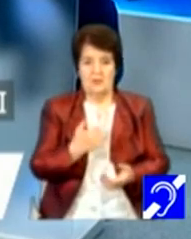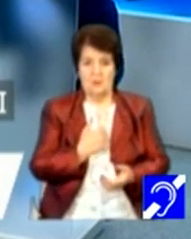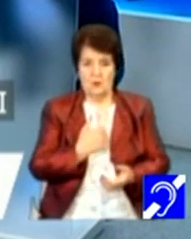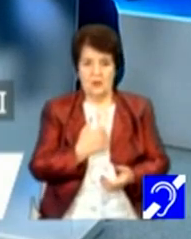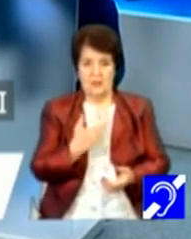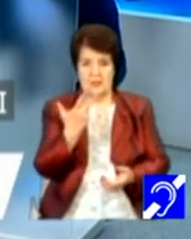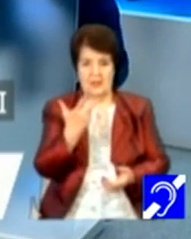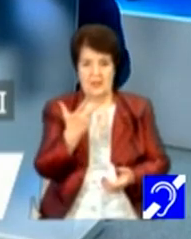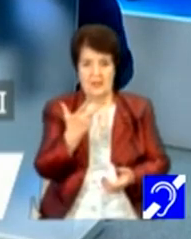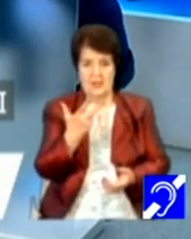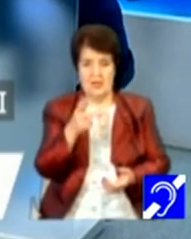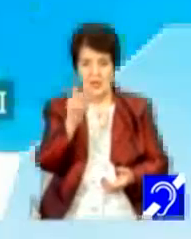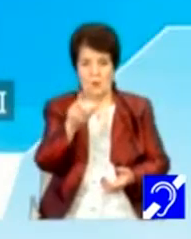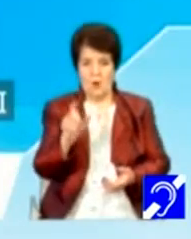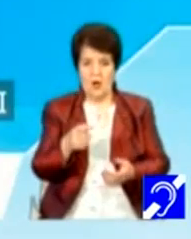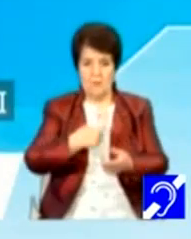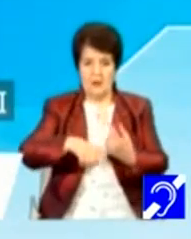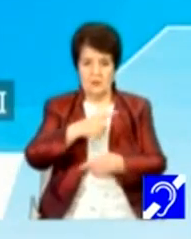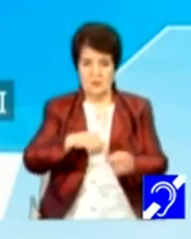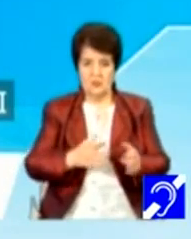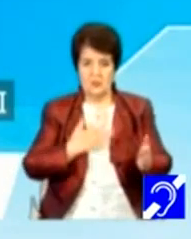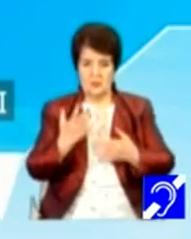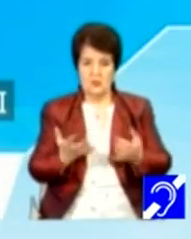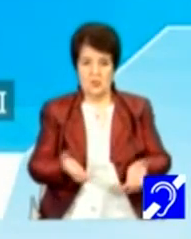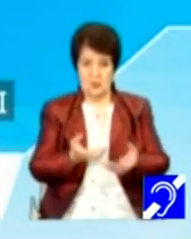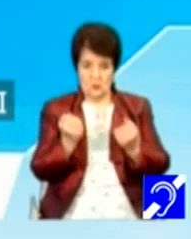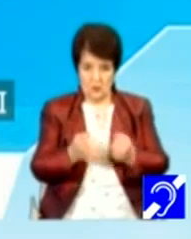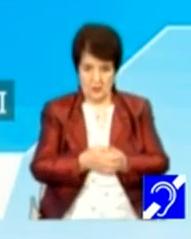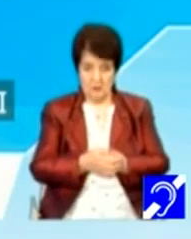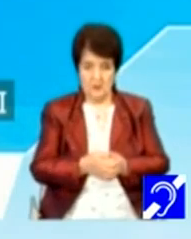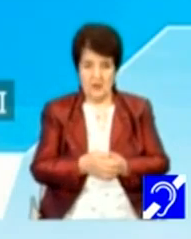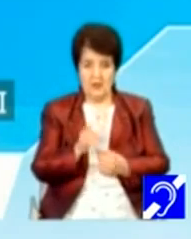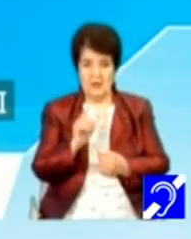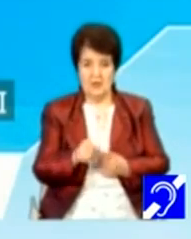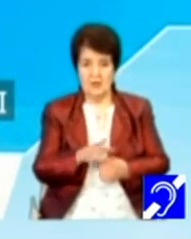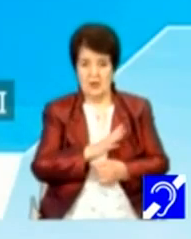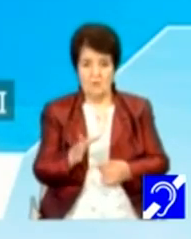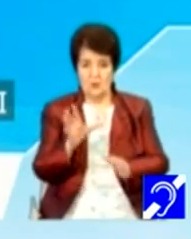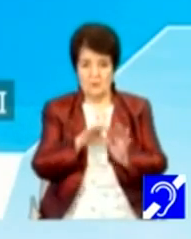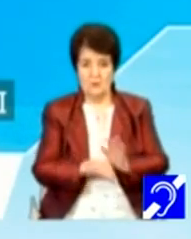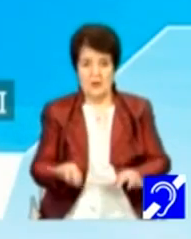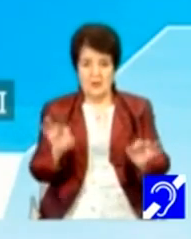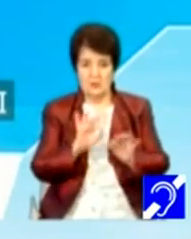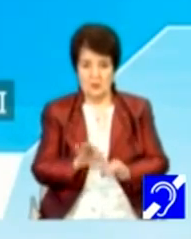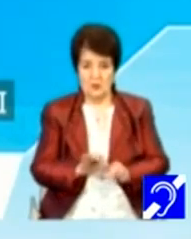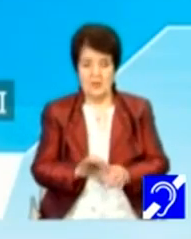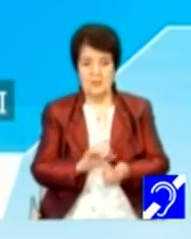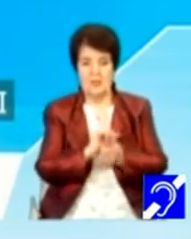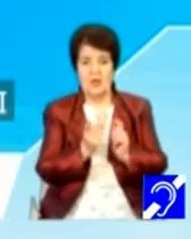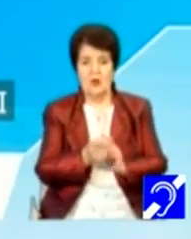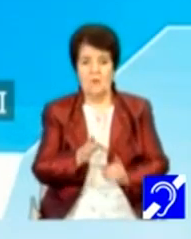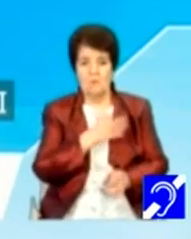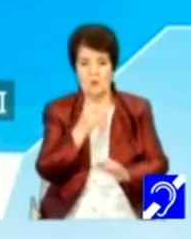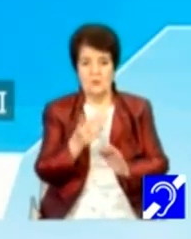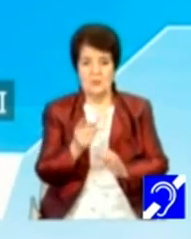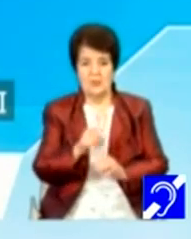avem 3 oameni de afaceri pe lista noastră și i-am încurajat și îi susținem să se implice în politică, pentru că n-au fost implicați niciodată, doar dimpotrivă au fost